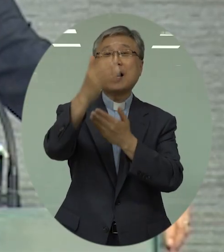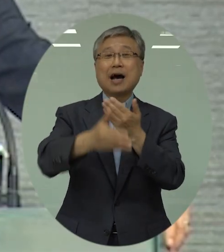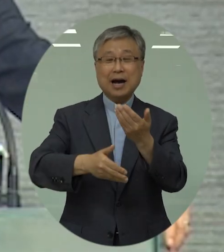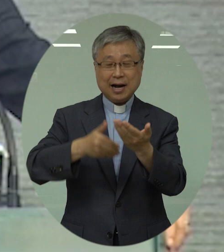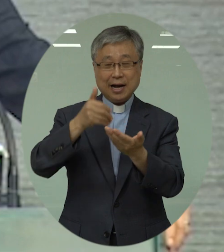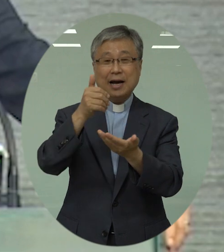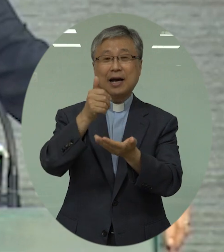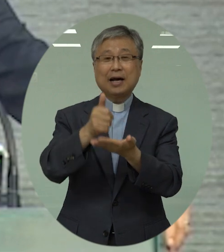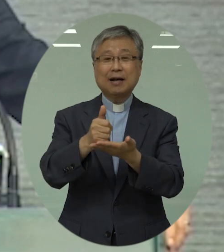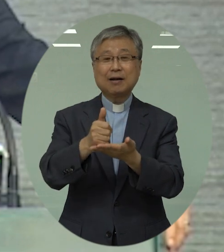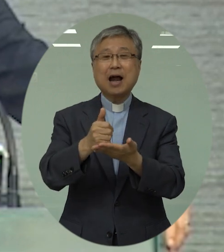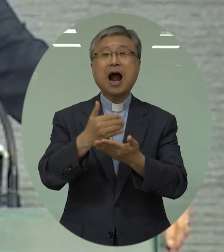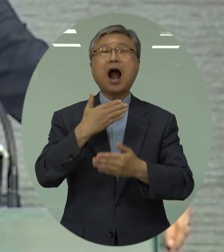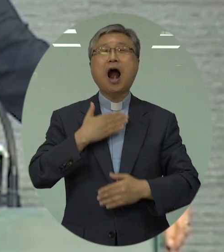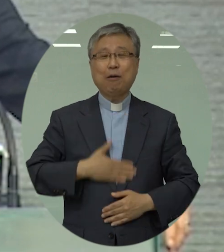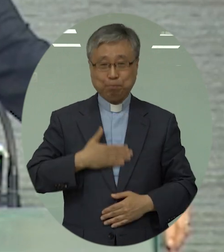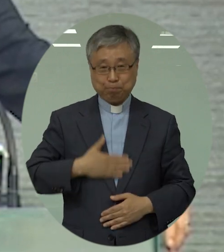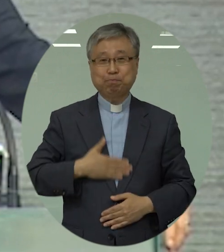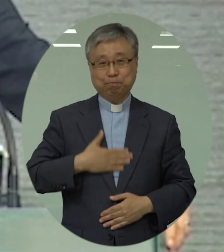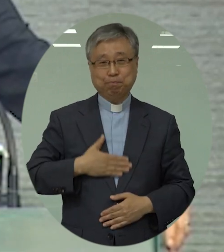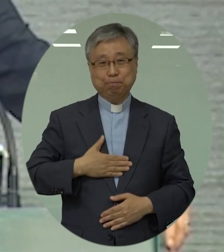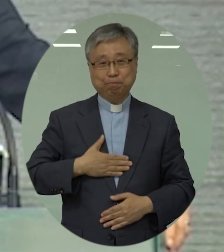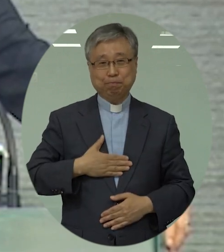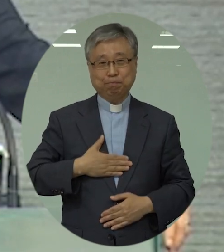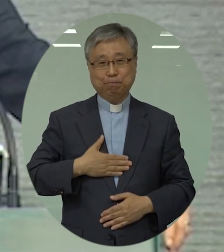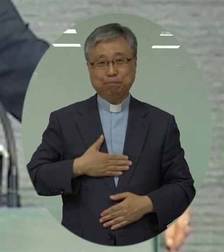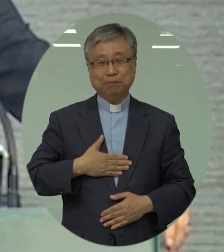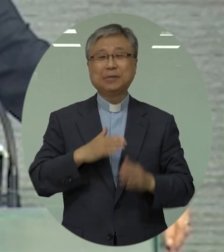하나님을 암이라는 책이 될 것이다.